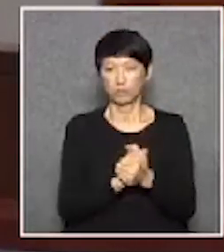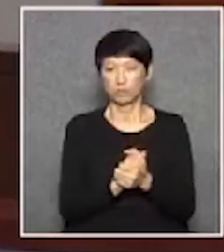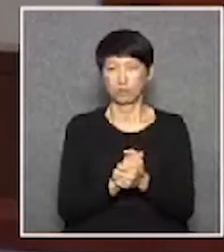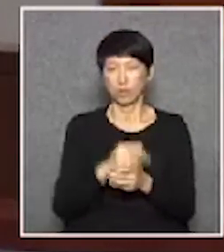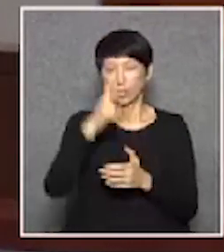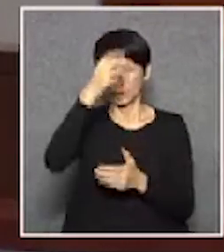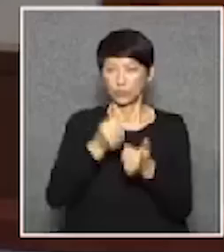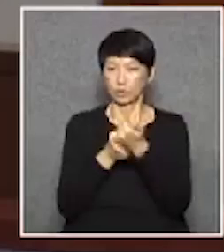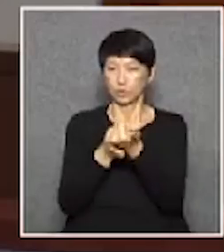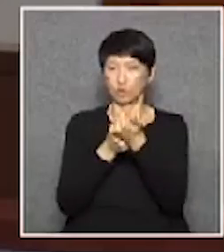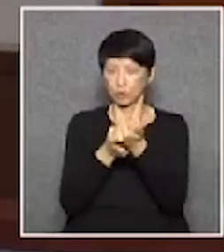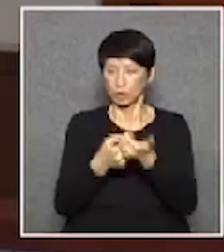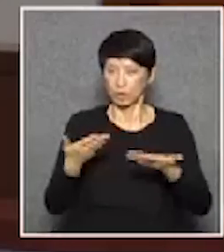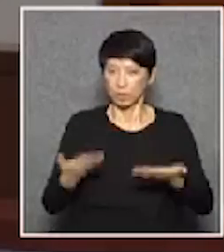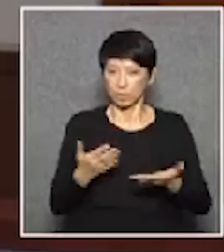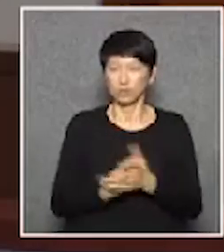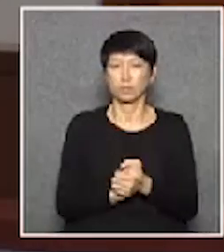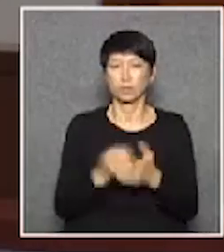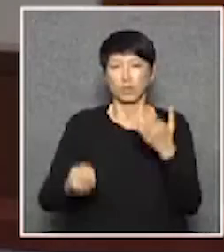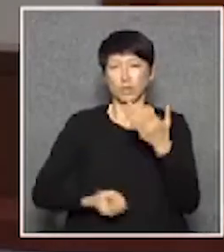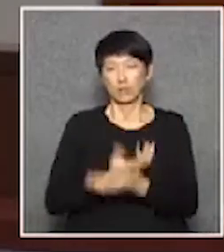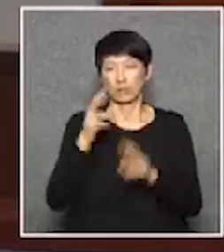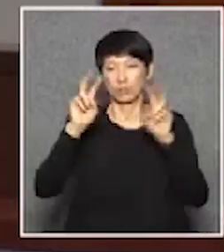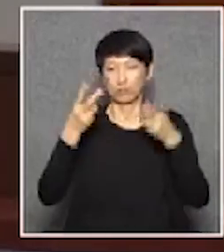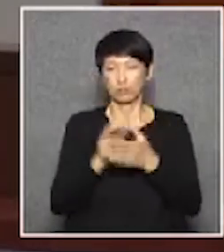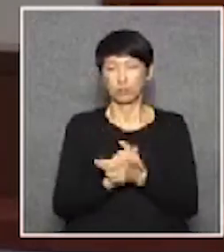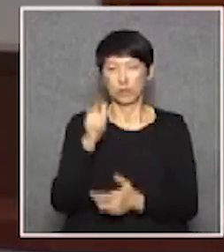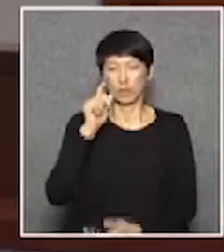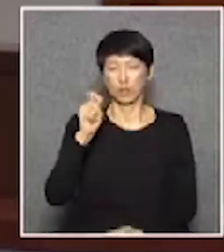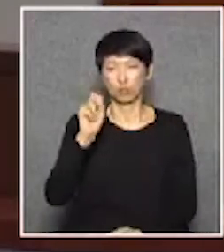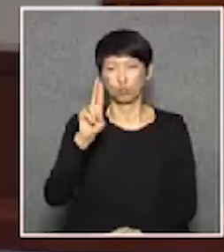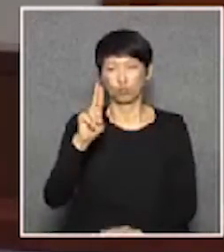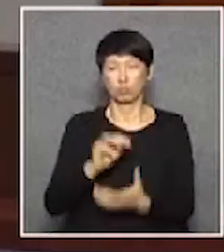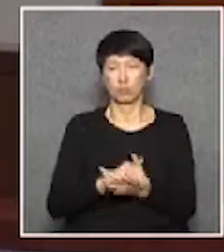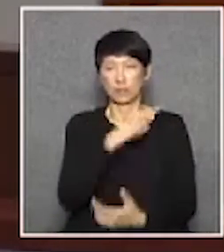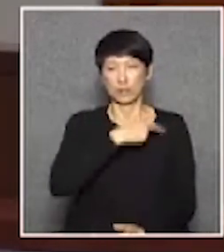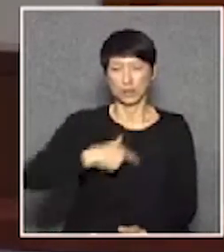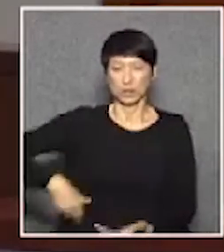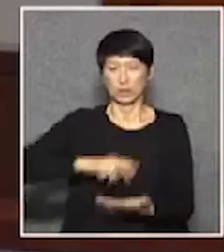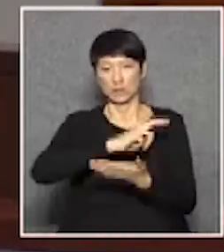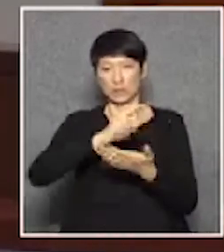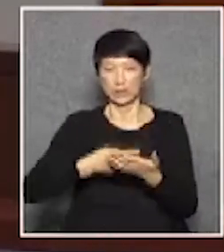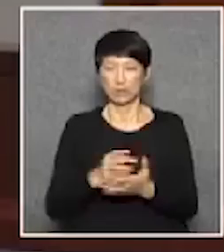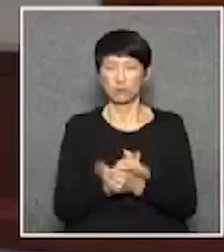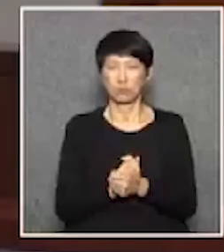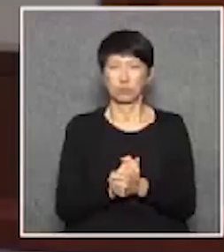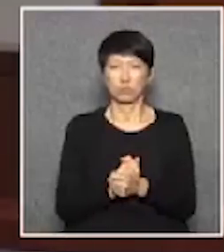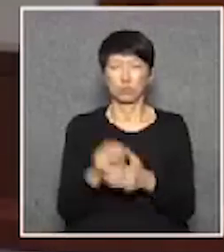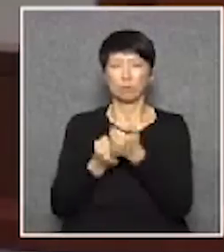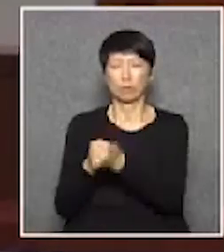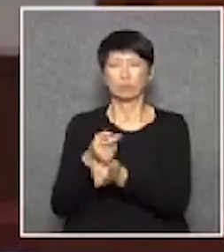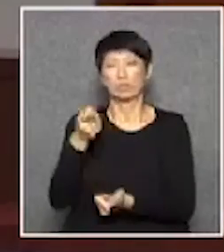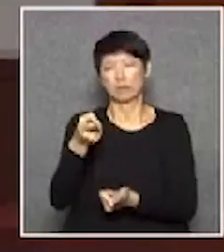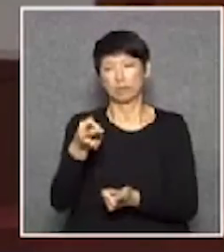持劉皇發議案。政府而家提咗個出嚟係劉皇發議員去修訂佢啊嘛，咁點支持劉皇